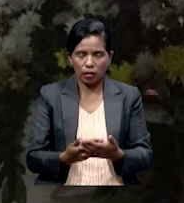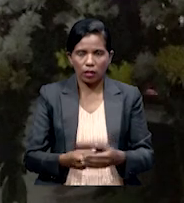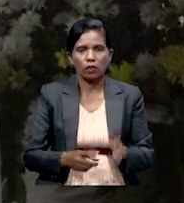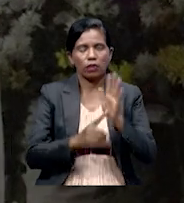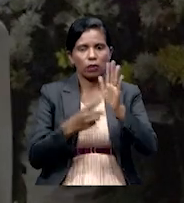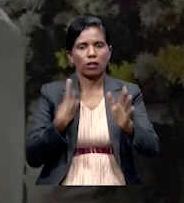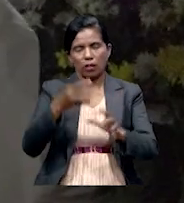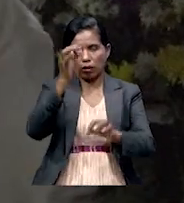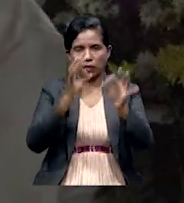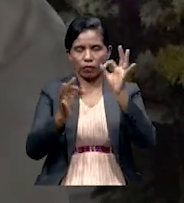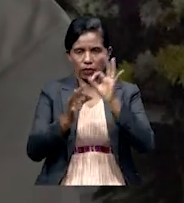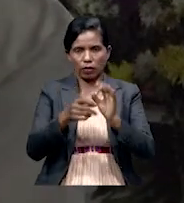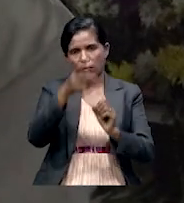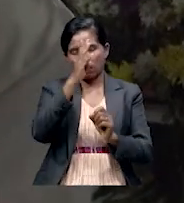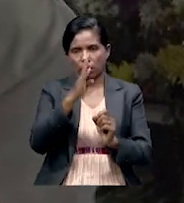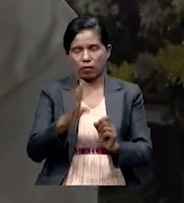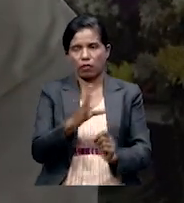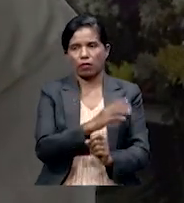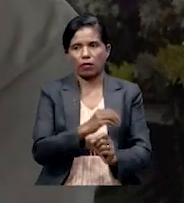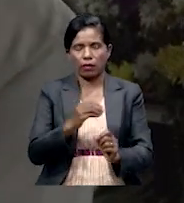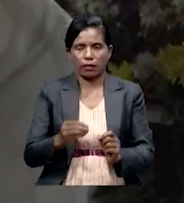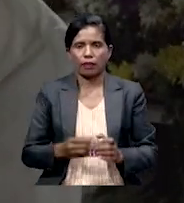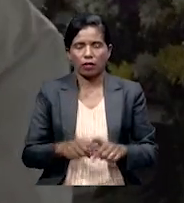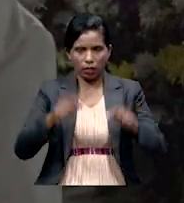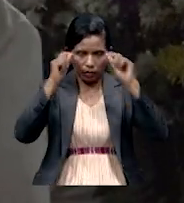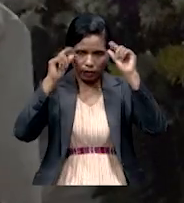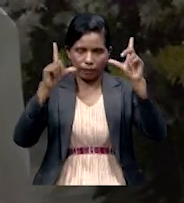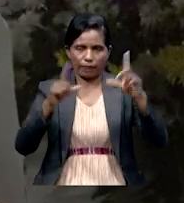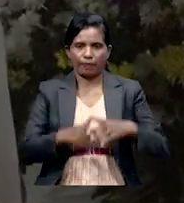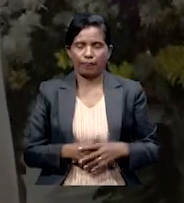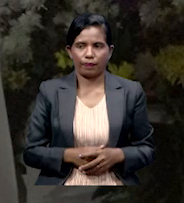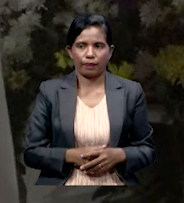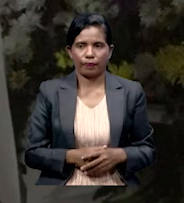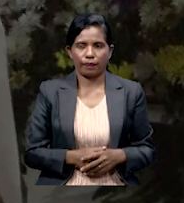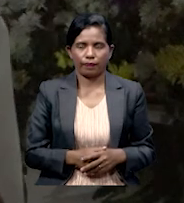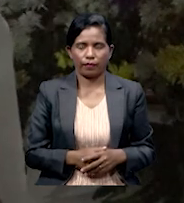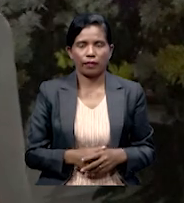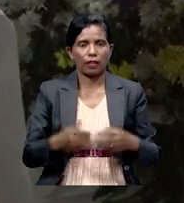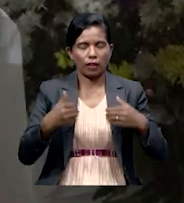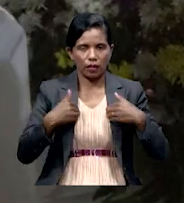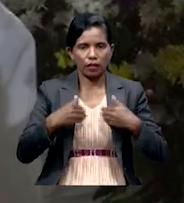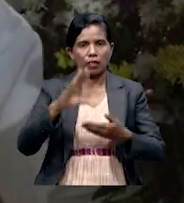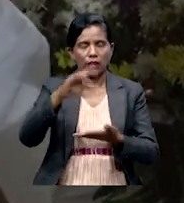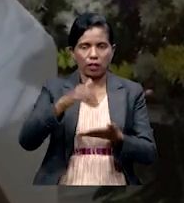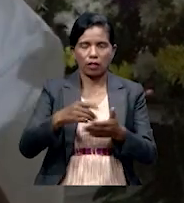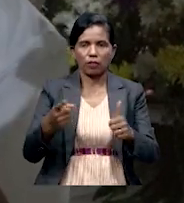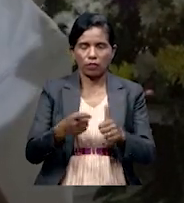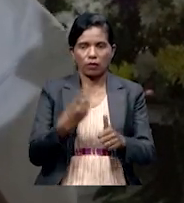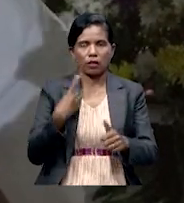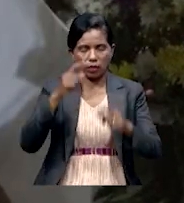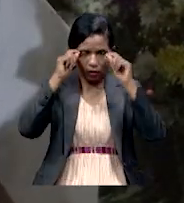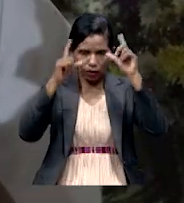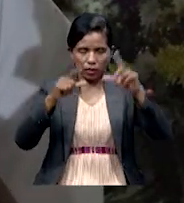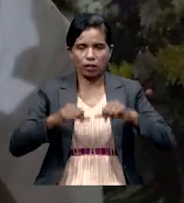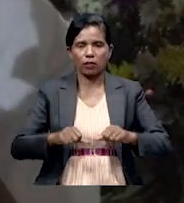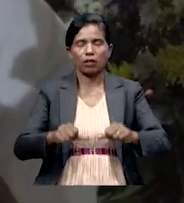kita, mengkaitkan iman kita lebih konkret, pembangunan di Timor Leste harus lebih baik. Dengan adanya karya baru, kesempatan di Timor Leste akan bekerja lebih baik.